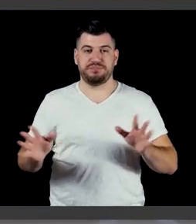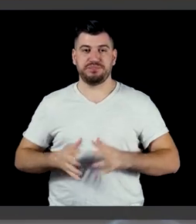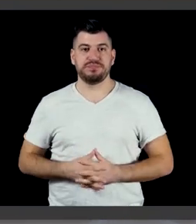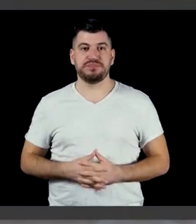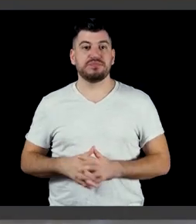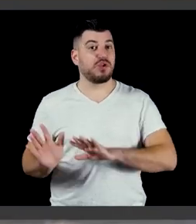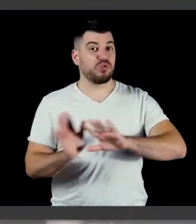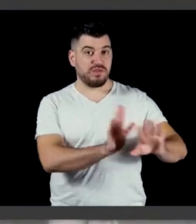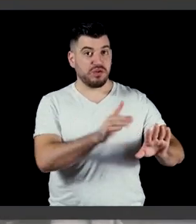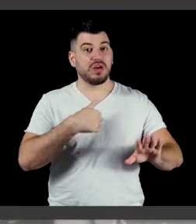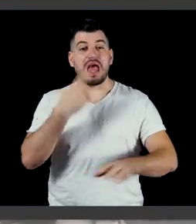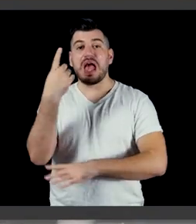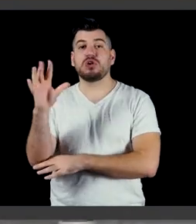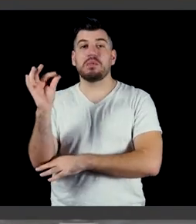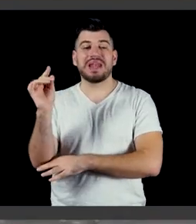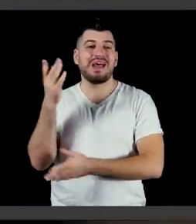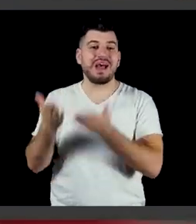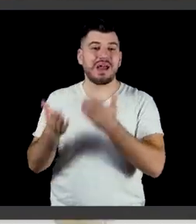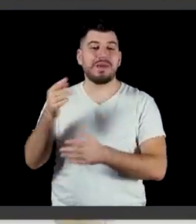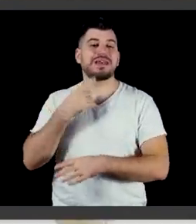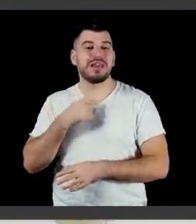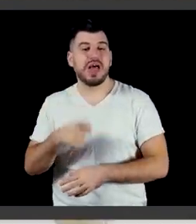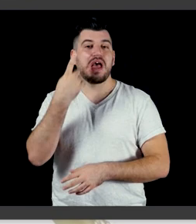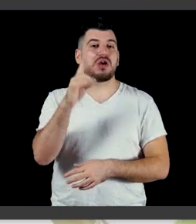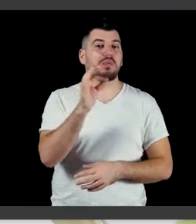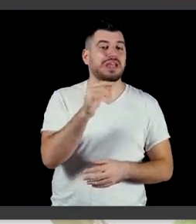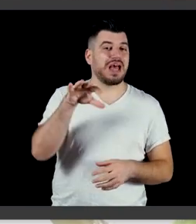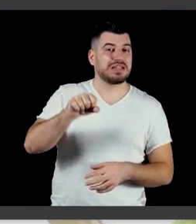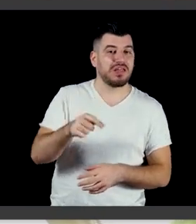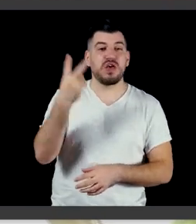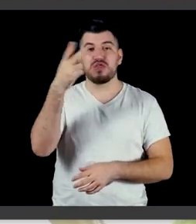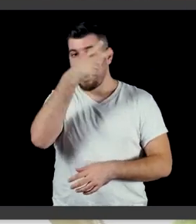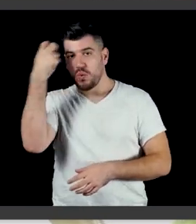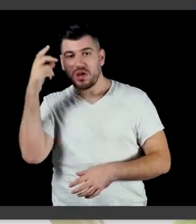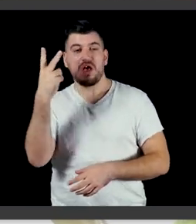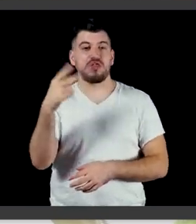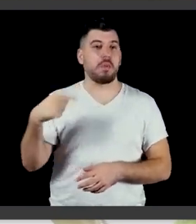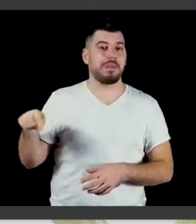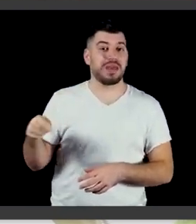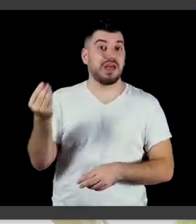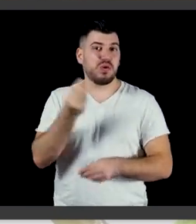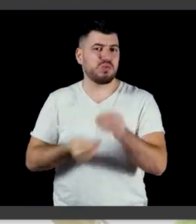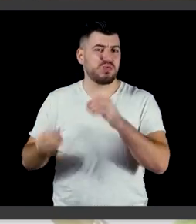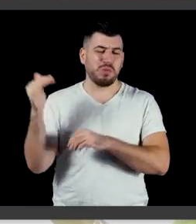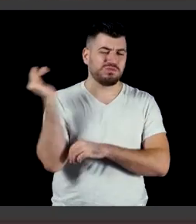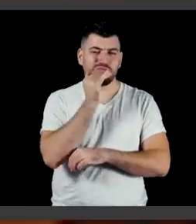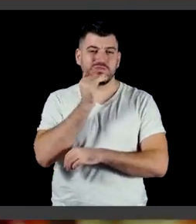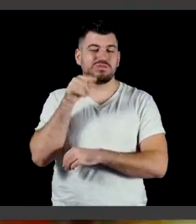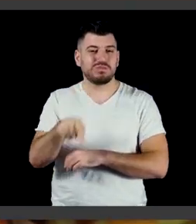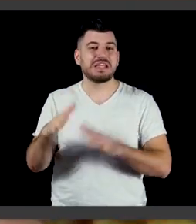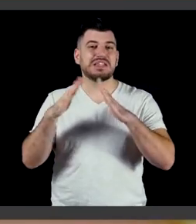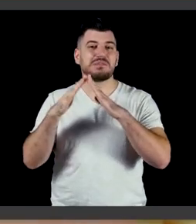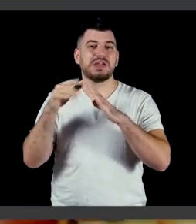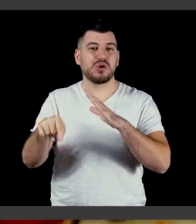Λοιπόν, 150 γραμμάρια ζάχαρη, 150 γραμμάρια ξύδι, 2 αγγούρια και 2 πιπεριές. Και το πιο γρήγορο και νόστιμο σπιτικό